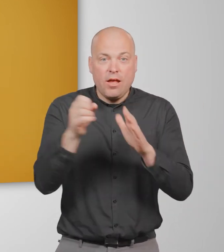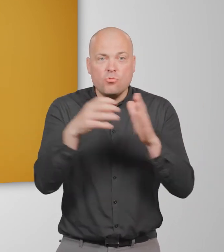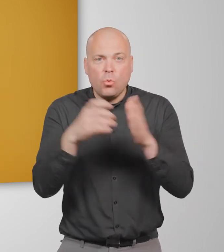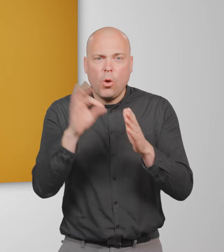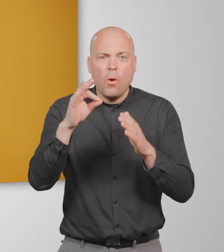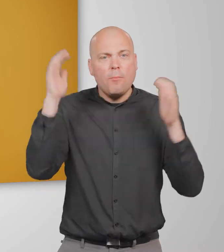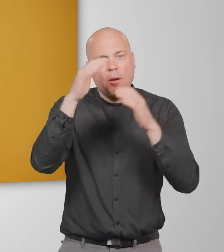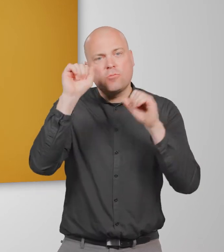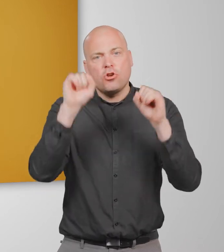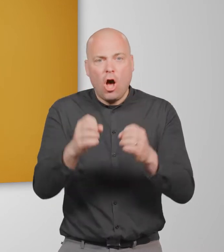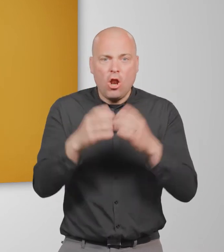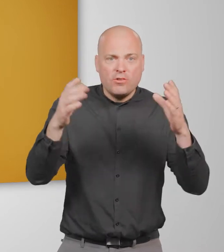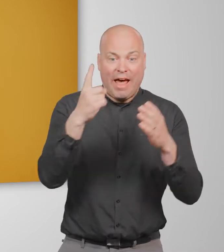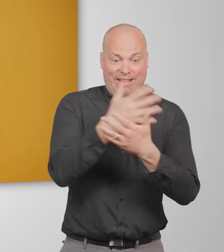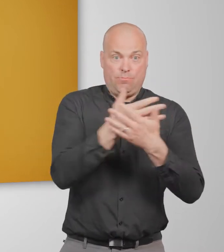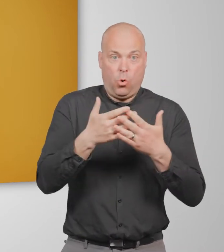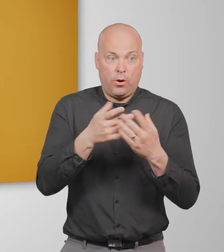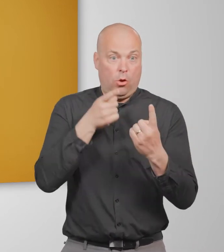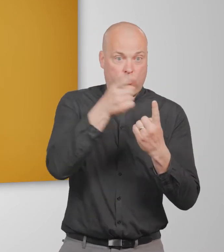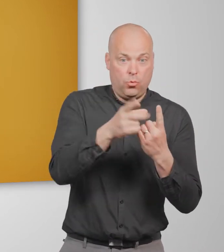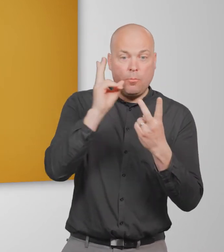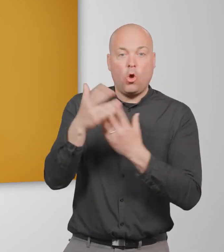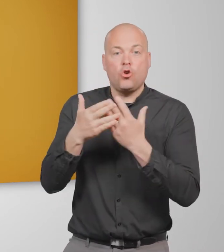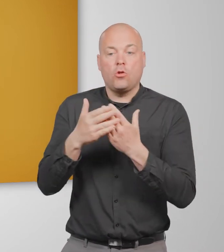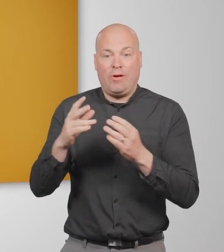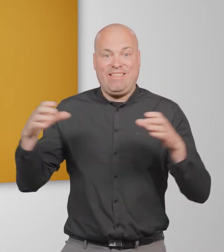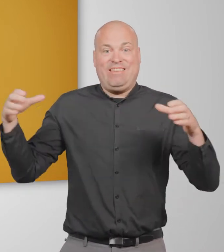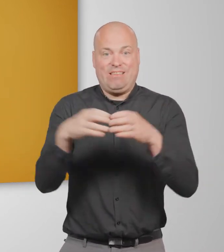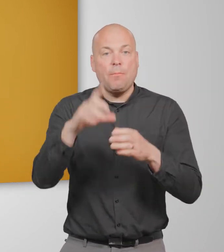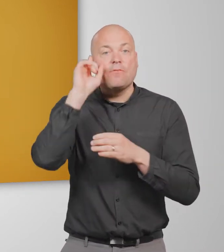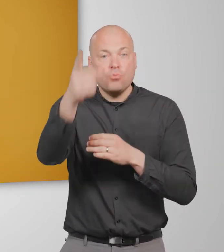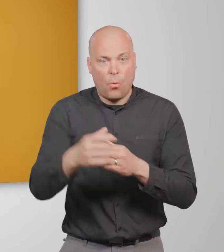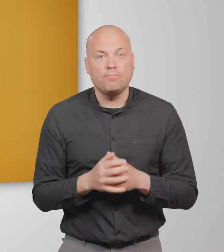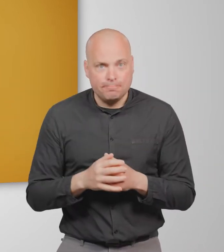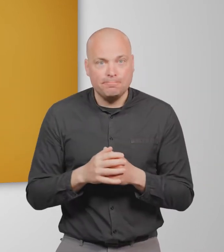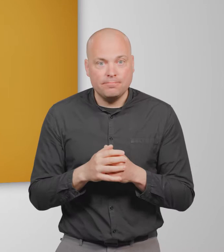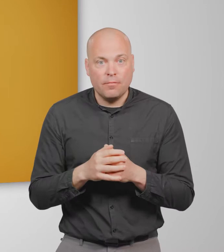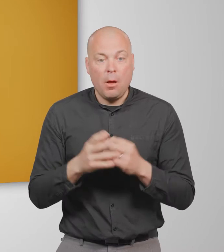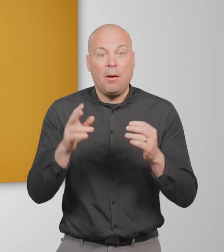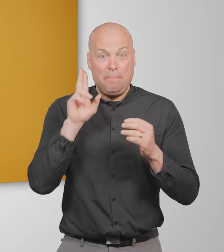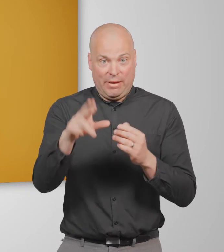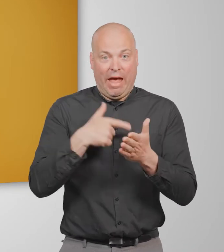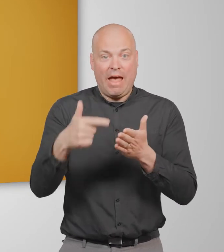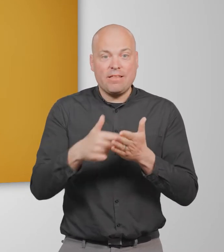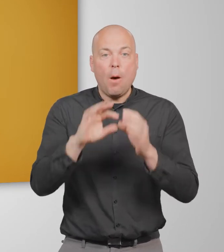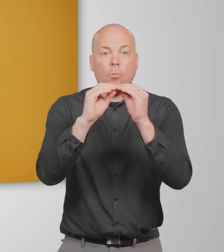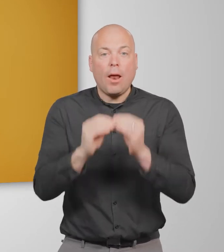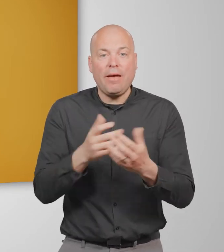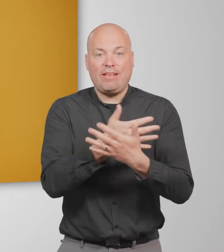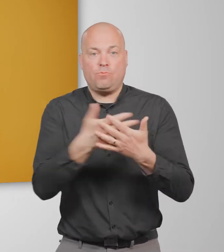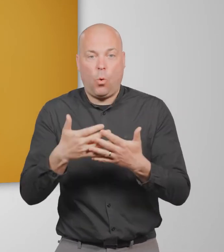för hur problem ska lösas på ett språk som både du och din dator tillsammans förstår. Alltså ett så kallat